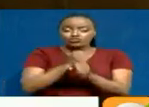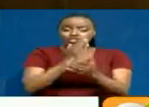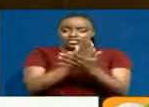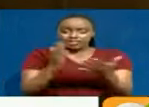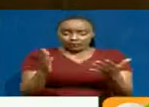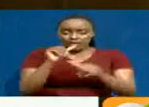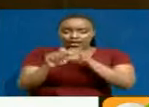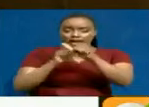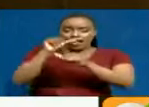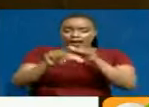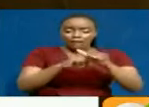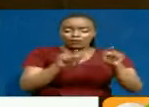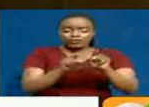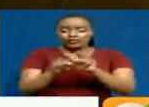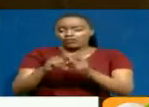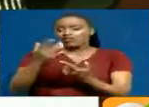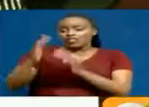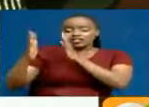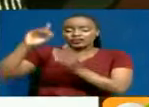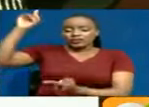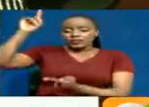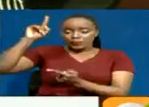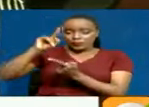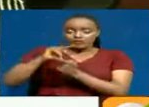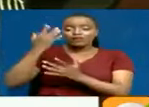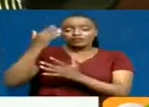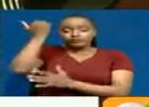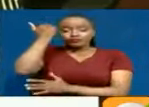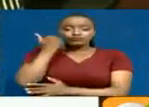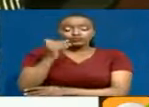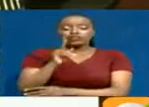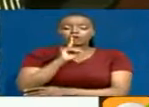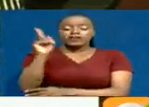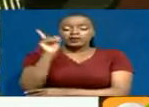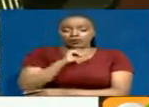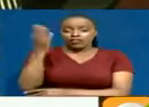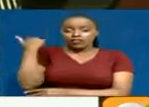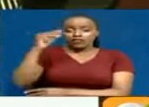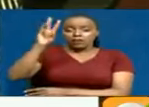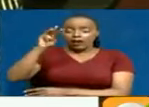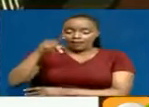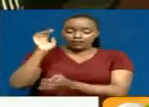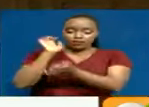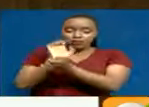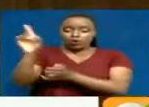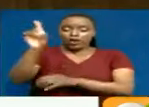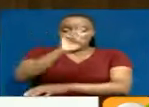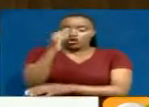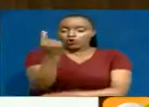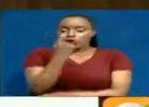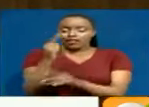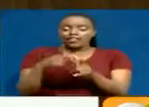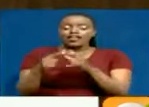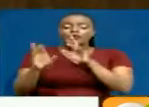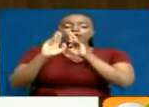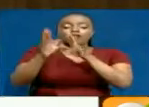jambo kuhusiana na kuzorota kwa usalama. Mahakama ikitoa uamuzi wa mbunge huyo wa zamani kuzuiliwa kwa siku moja